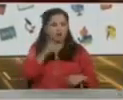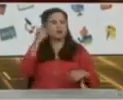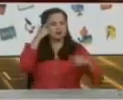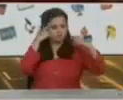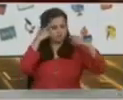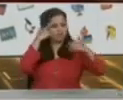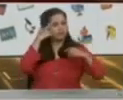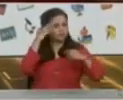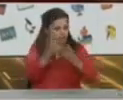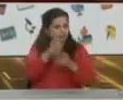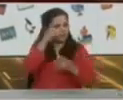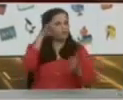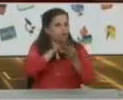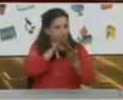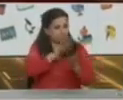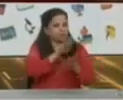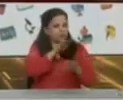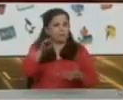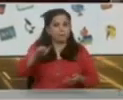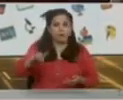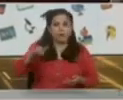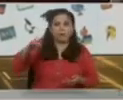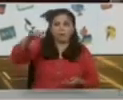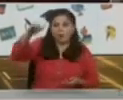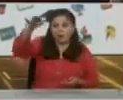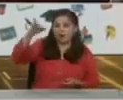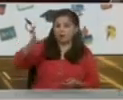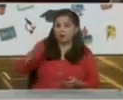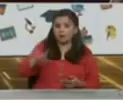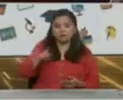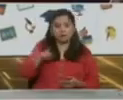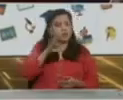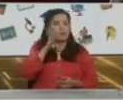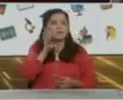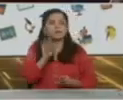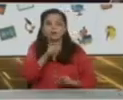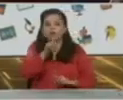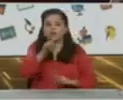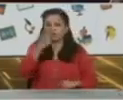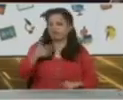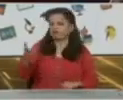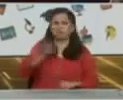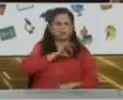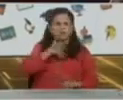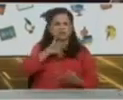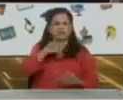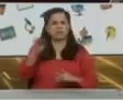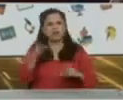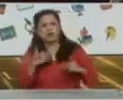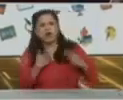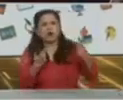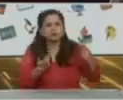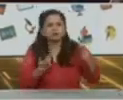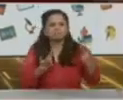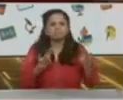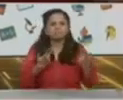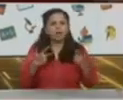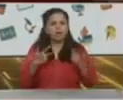और ये ग्रोइंग एज के बच्चों के लिए करना बहुत जरूरी होता है। आप जितना हो